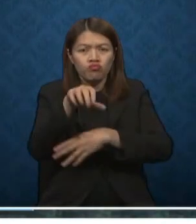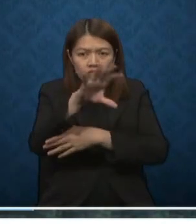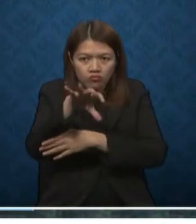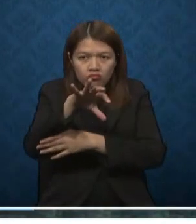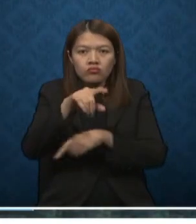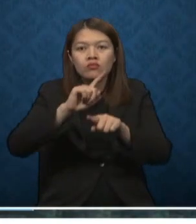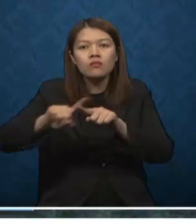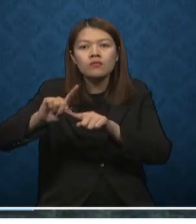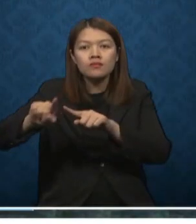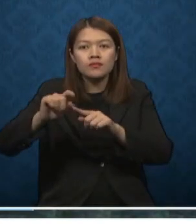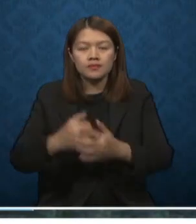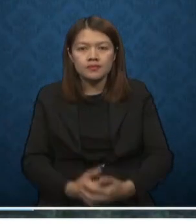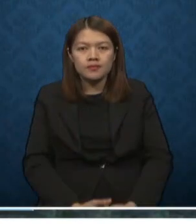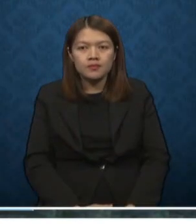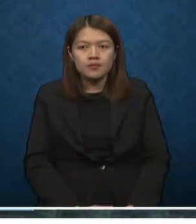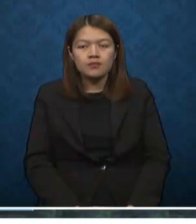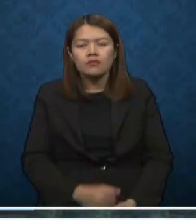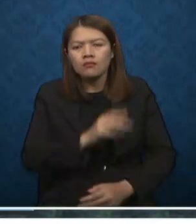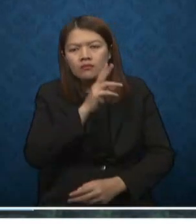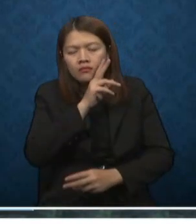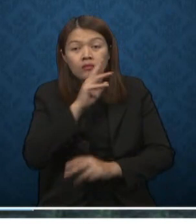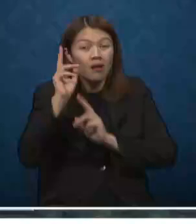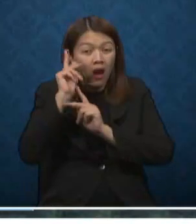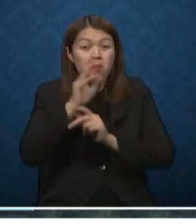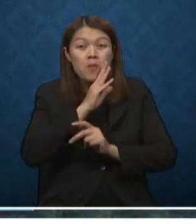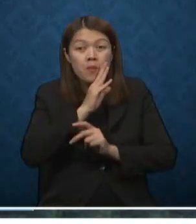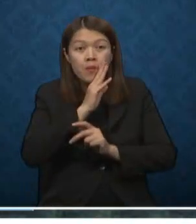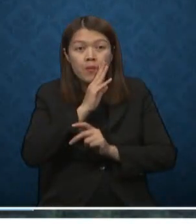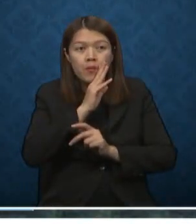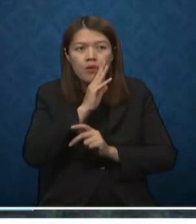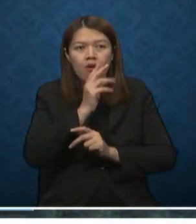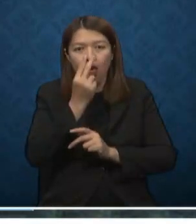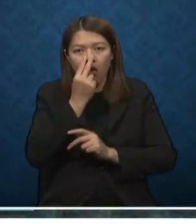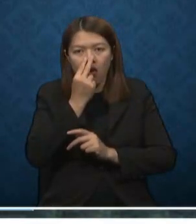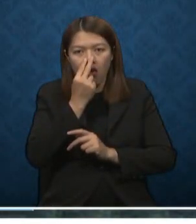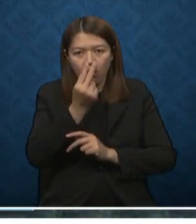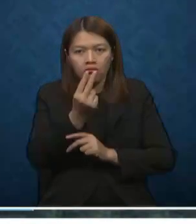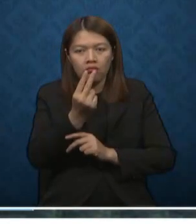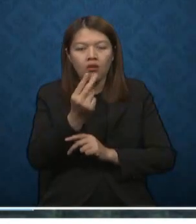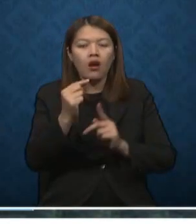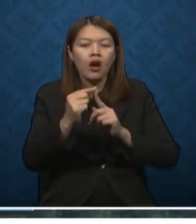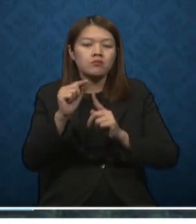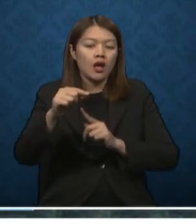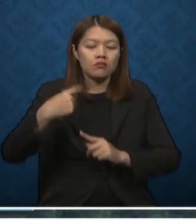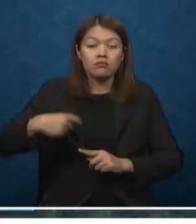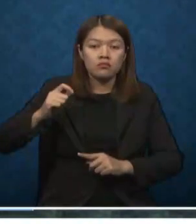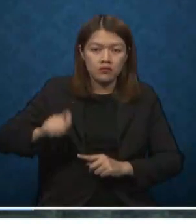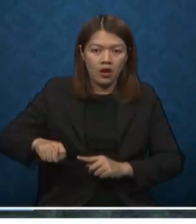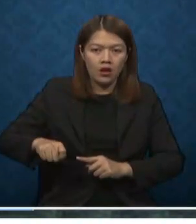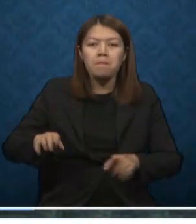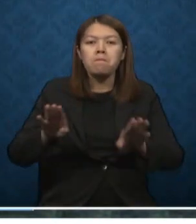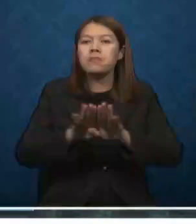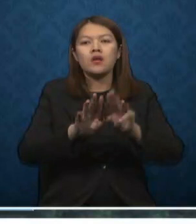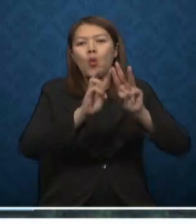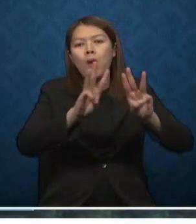การสร้างข่าวปลอมต่างๆสุดท้ายก็คือผลลัพธ์ที่ได้ก็คือเรามีคำสั่งศาลให้ปิดเว็บ